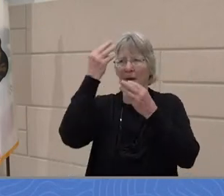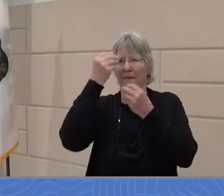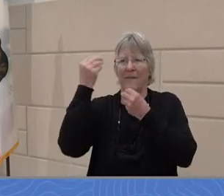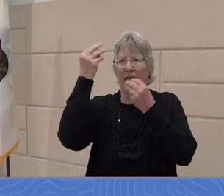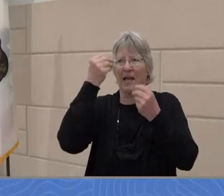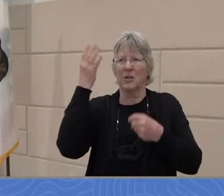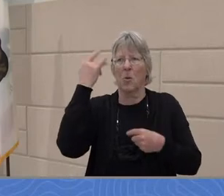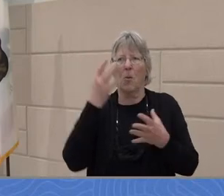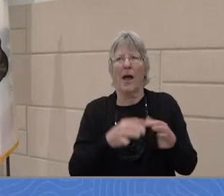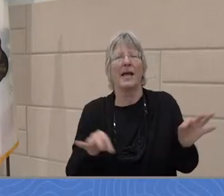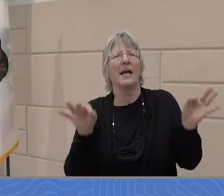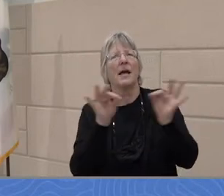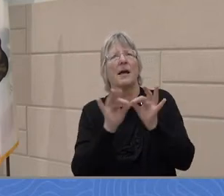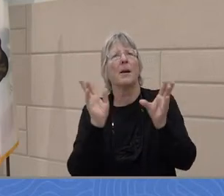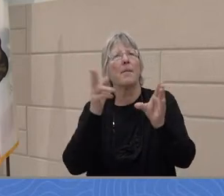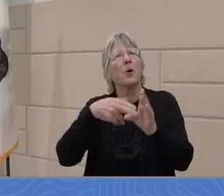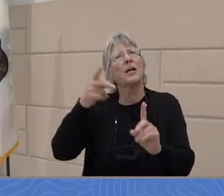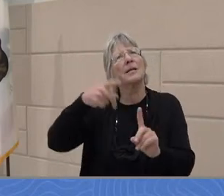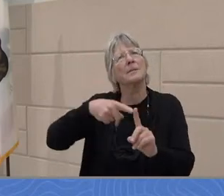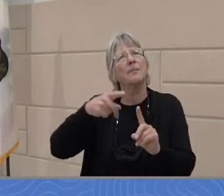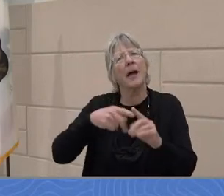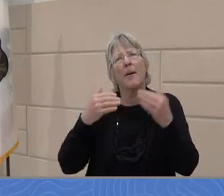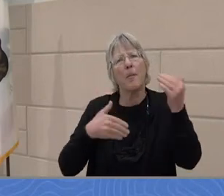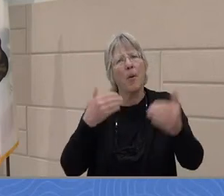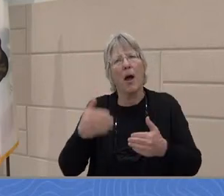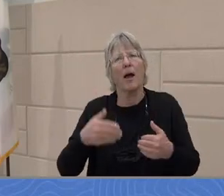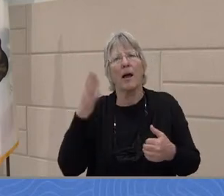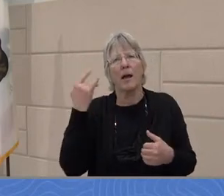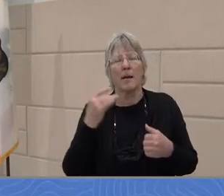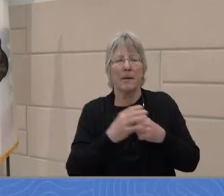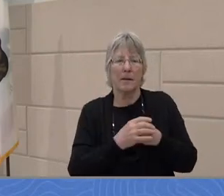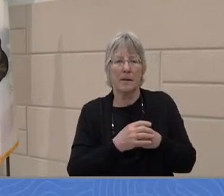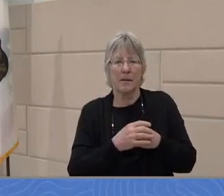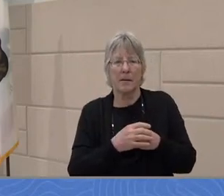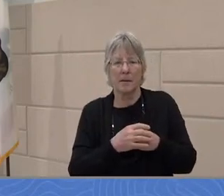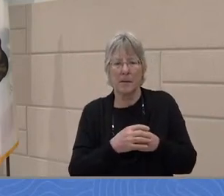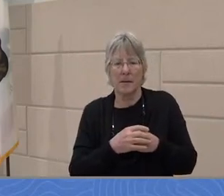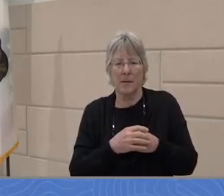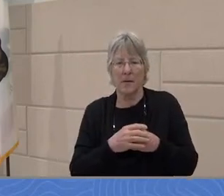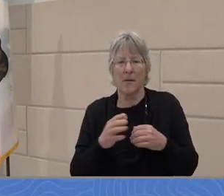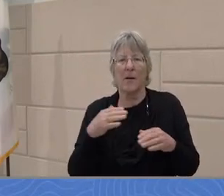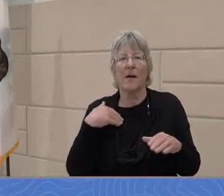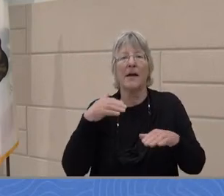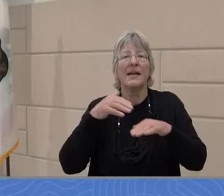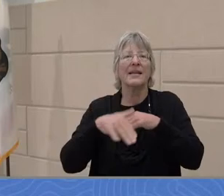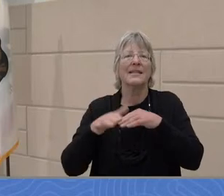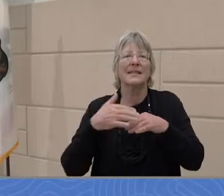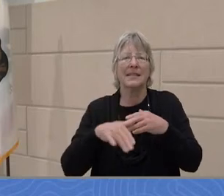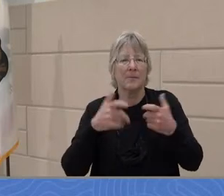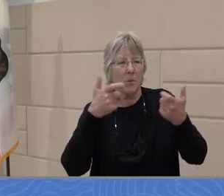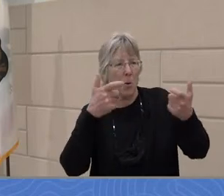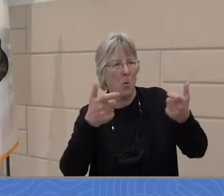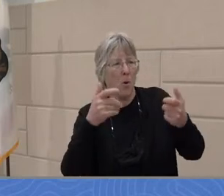าตาไว้เต้าได้ชี้สิ่งใดสำคัญเตะตัวหนึ่งเศรษฐกิจเ